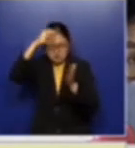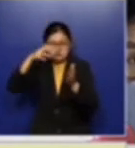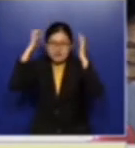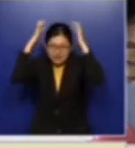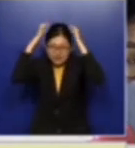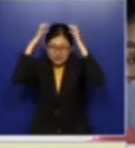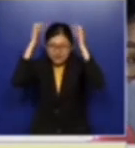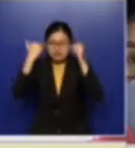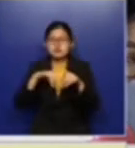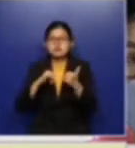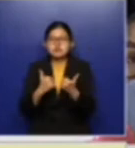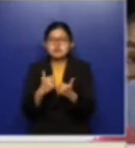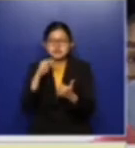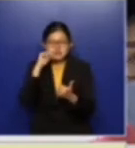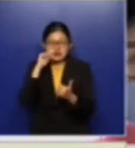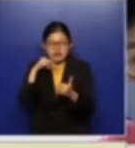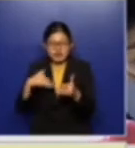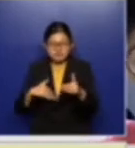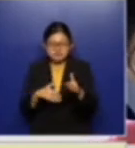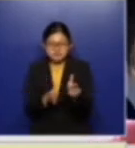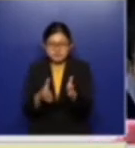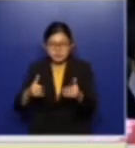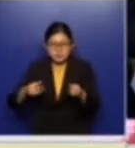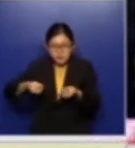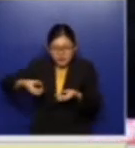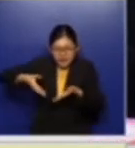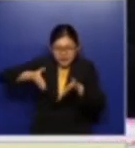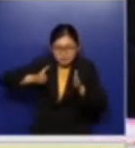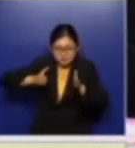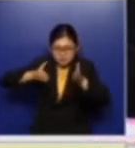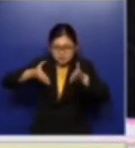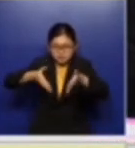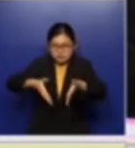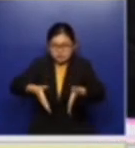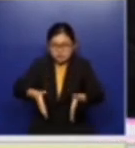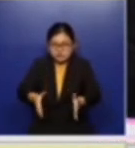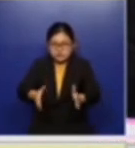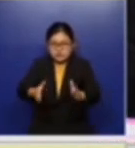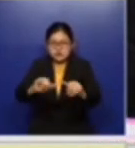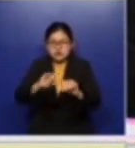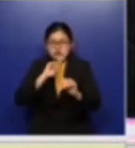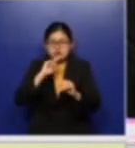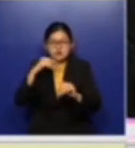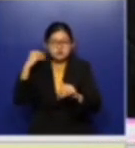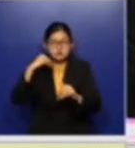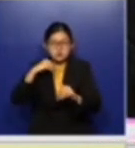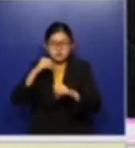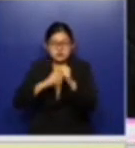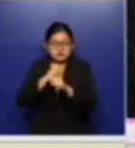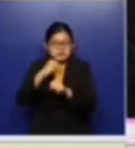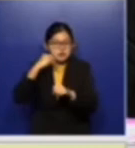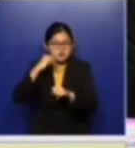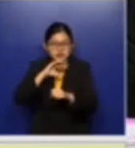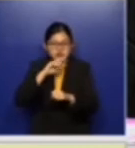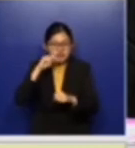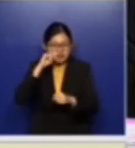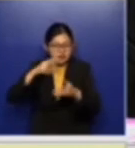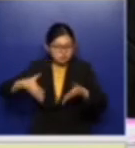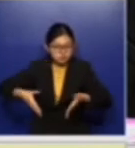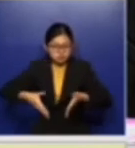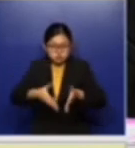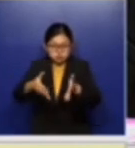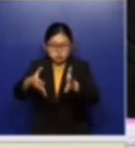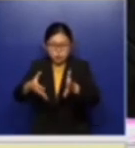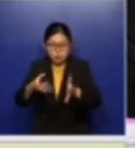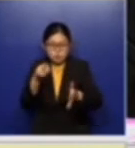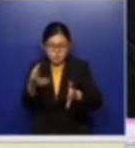บุรีเป็นพื้นที่ปลายน้ำครับท่านประธานพอช่วงไหนโดยในทุกๆปีเนี่ยช่วงไหนน้ำมามากปริมาณน้ำมากเนี่ย